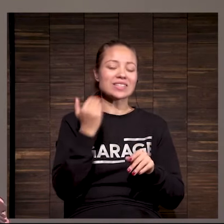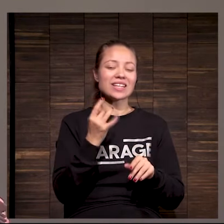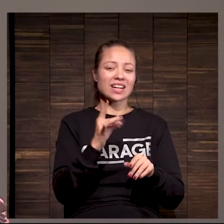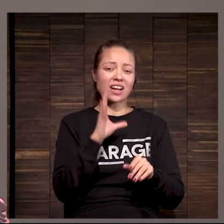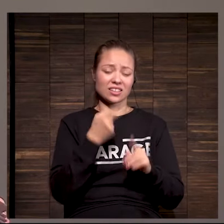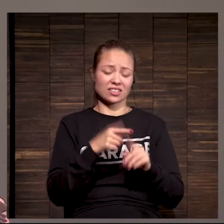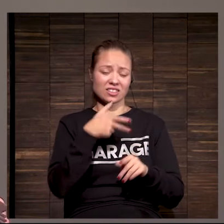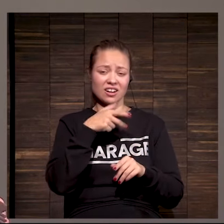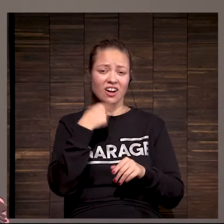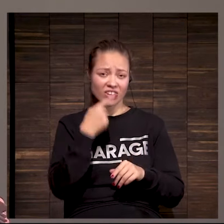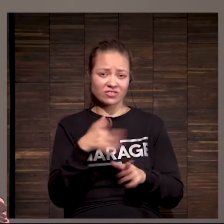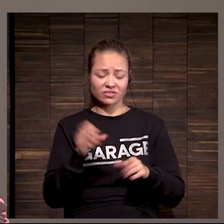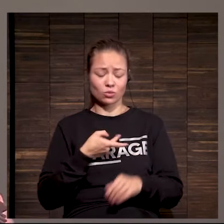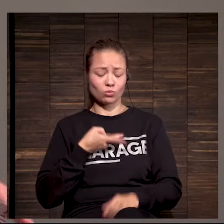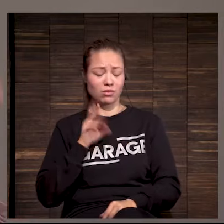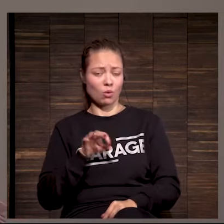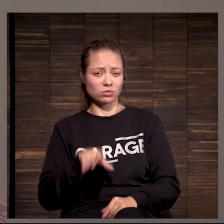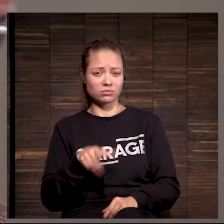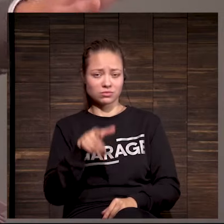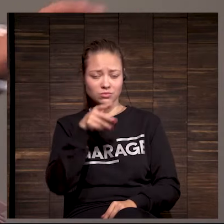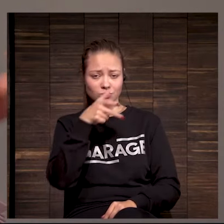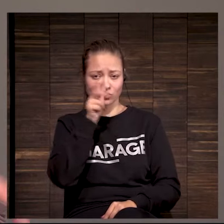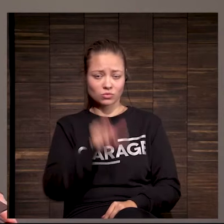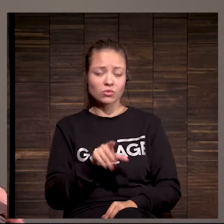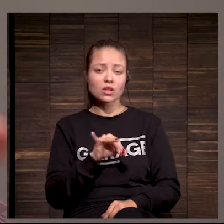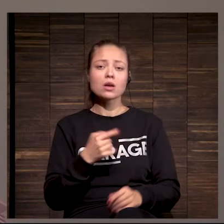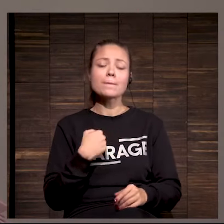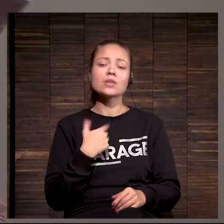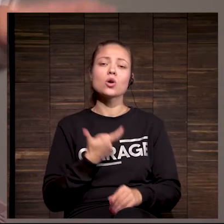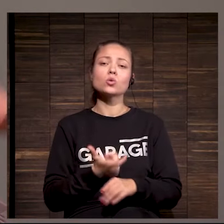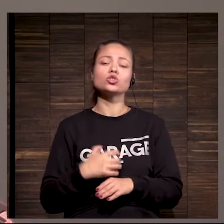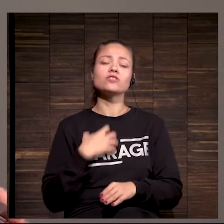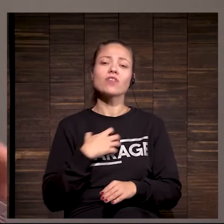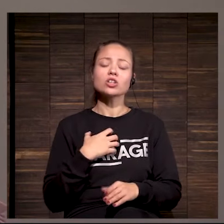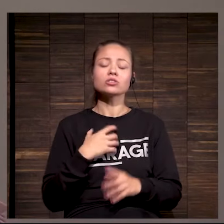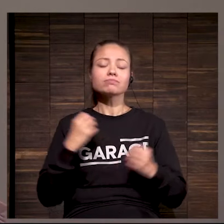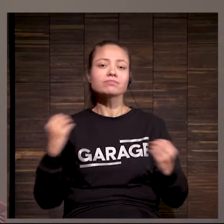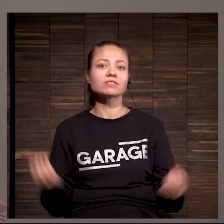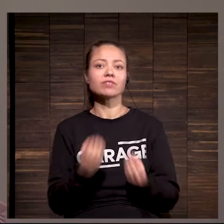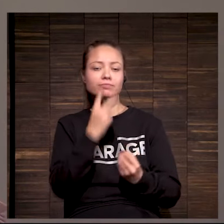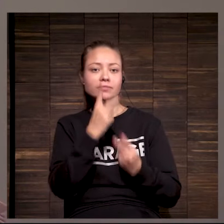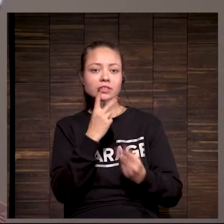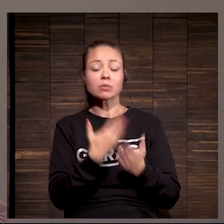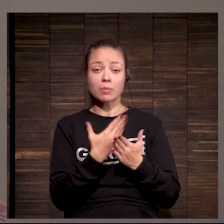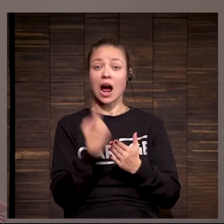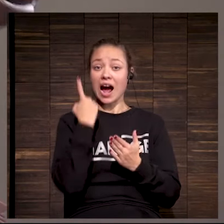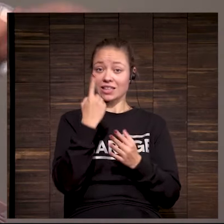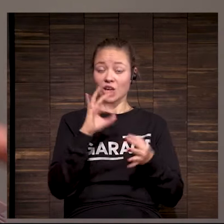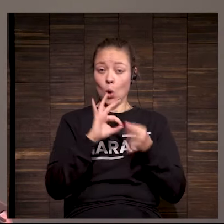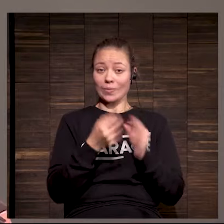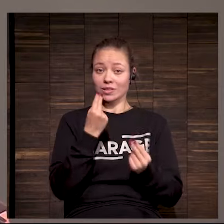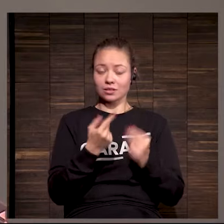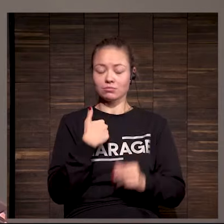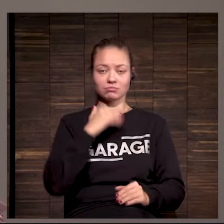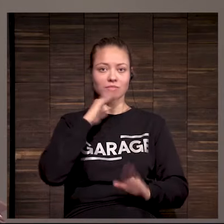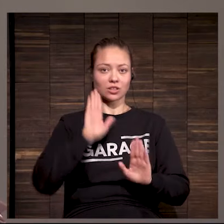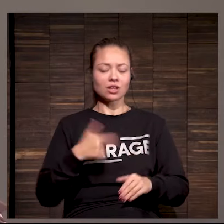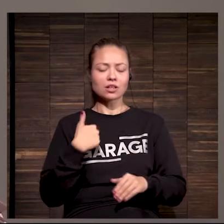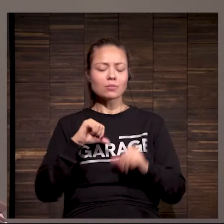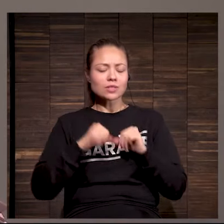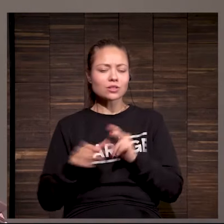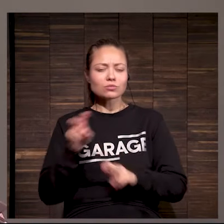важно смотреть на мою работу свежим взглядом всегда то есть вот одних олимпийских игр меня было достаточно я все время еще